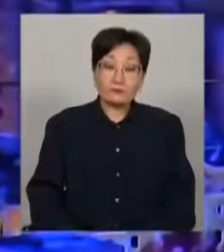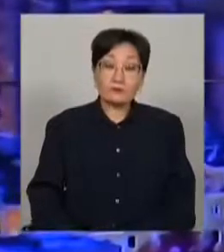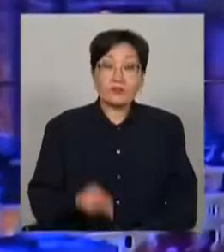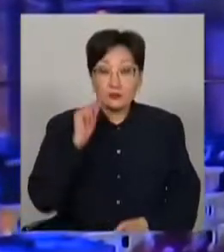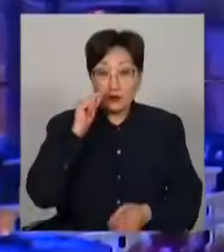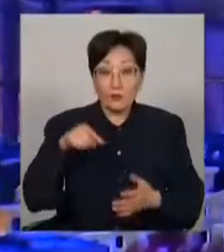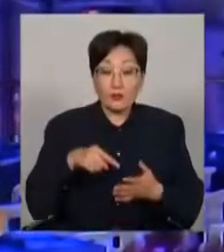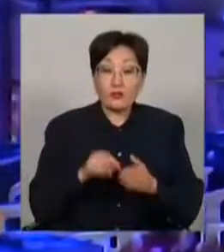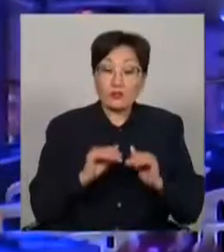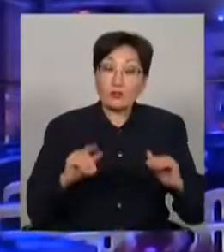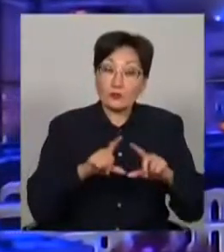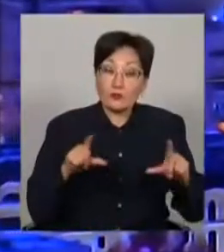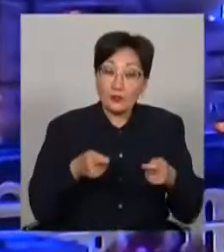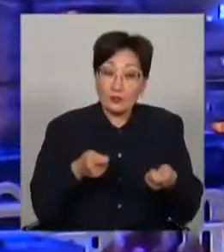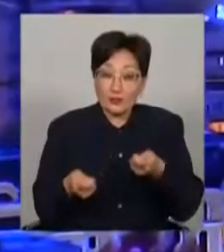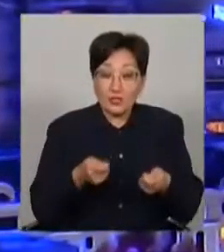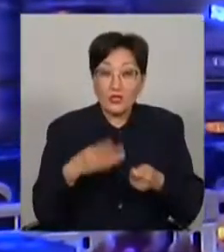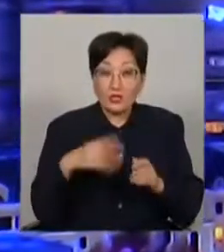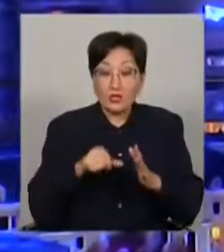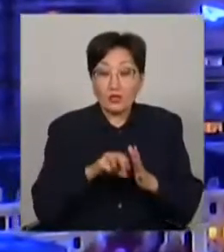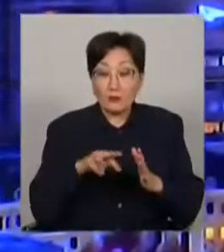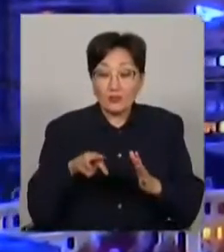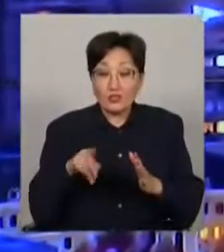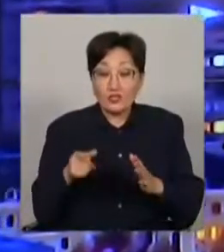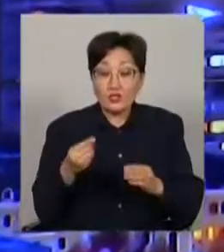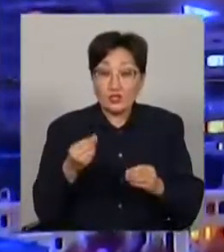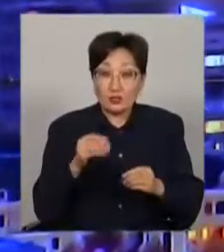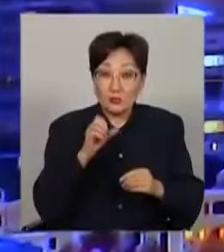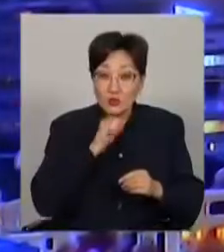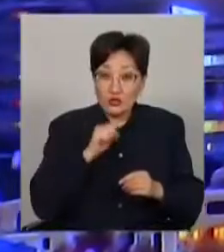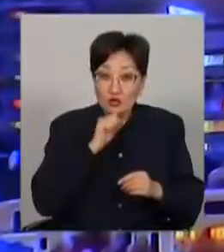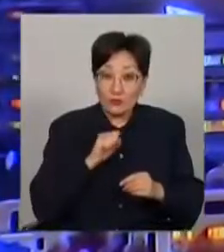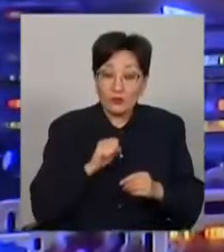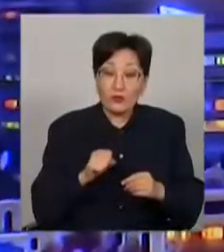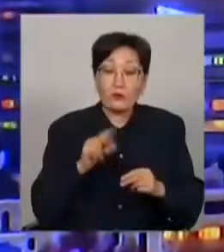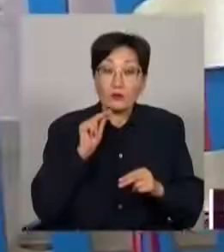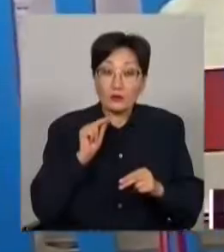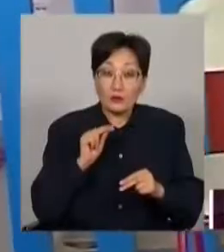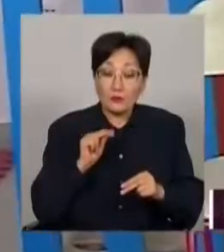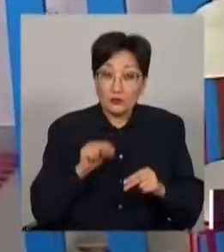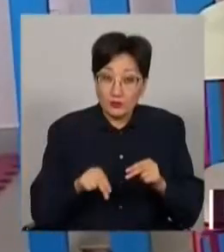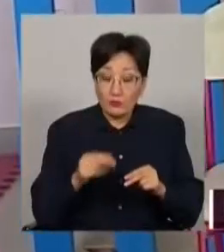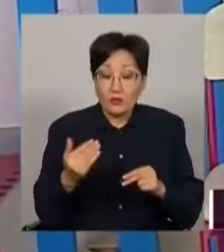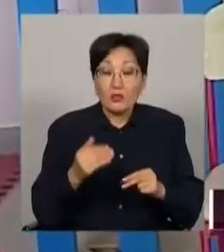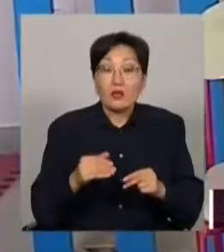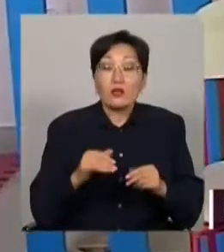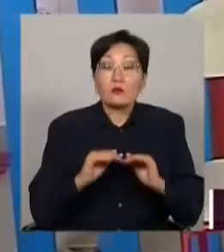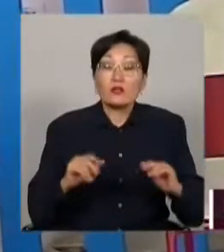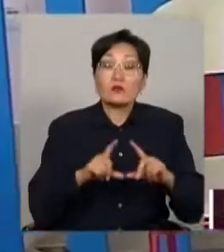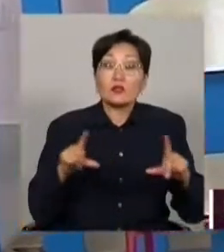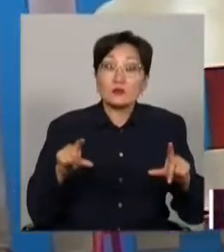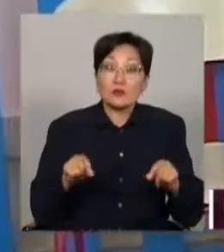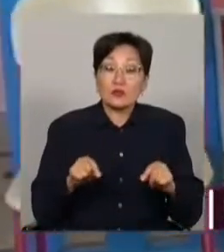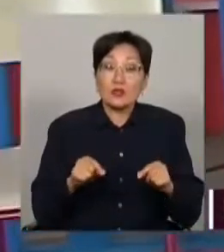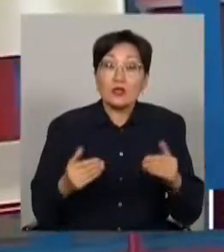Шымкент қаласындағы балабақша басшылары 46 миллион теңгеге жуық ақша жымқырды деген күдік келінді. Оларға мектепке дейінгі білім